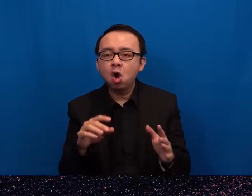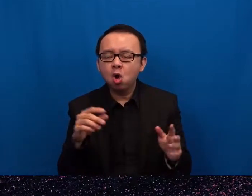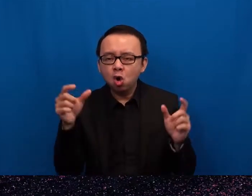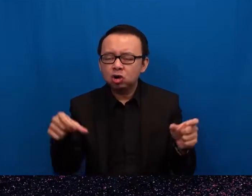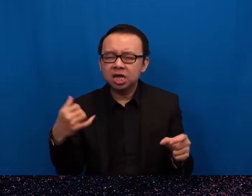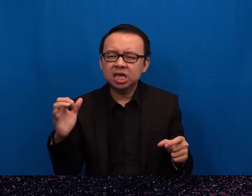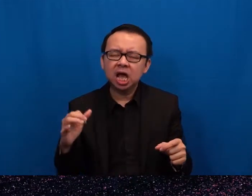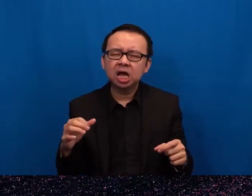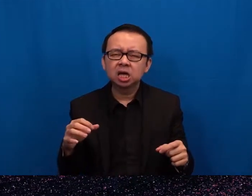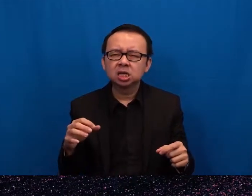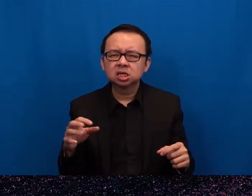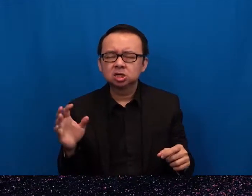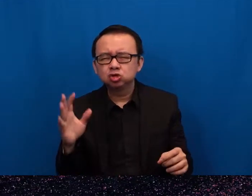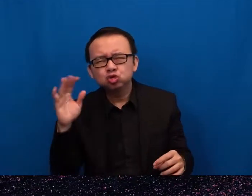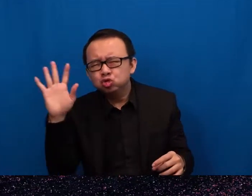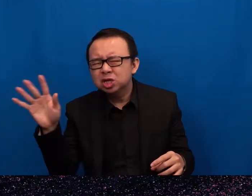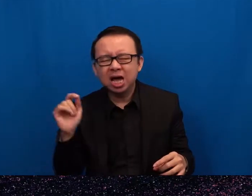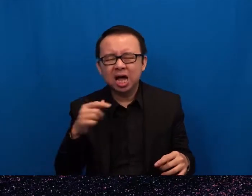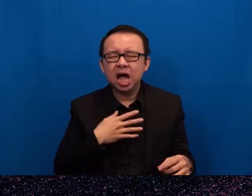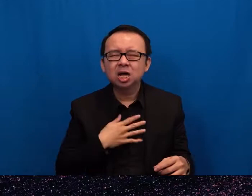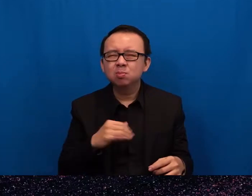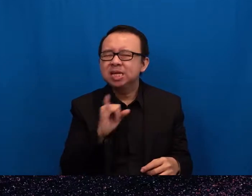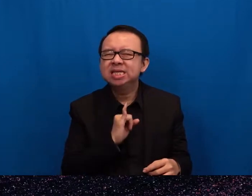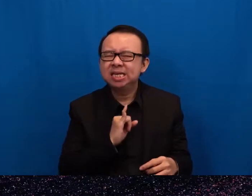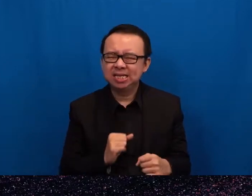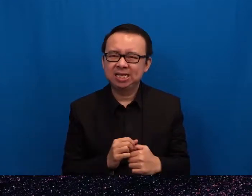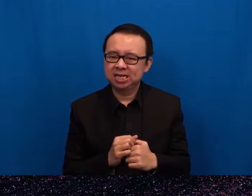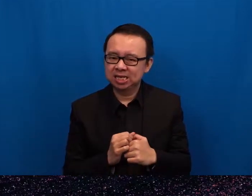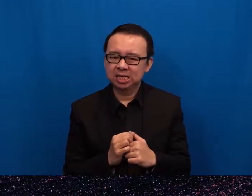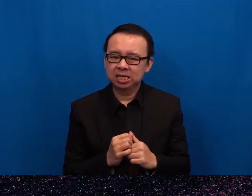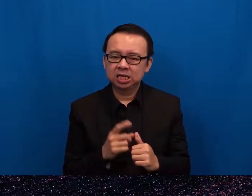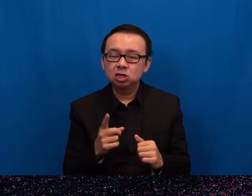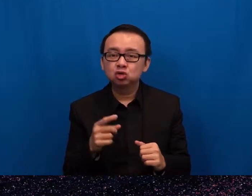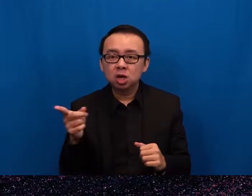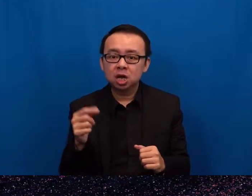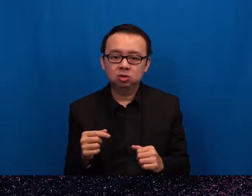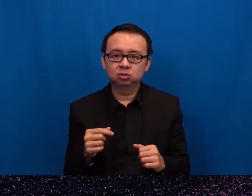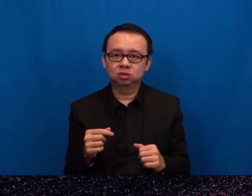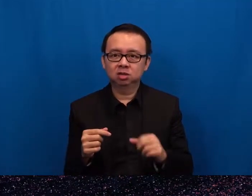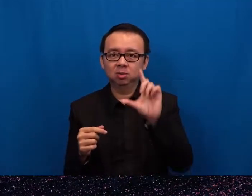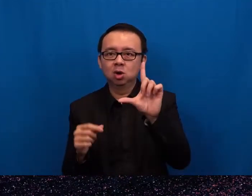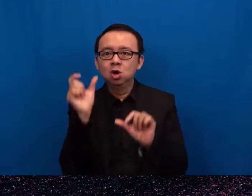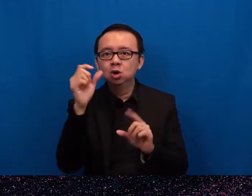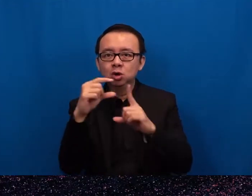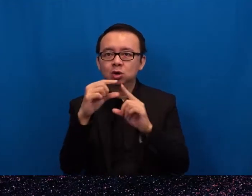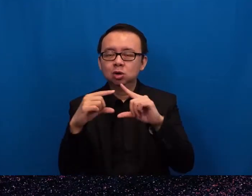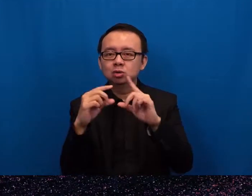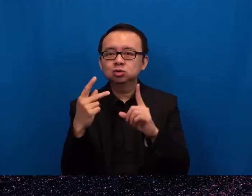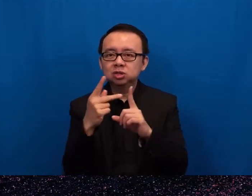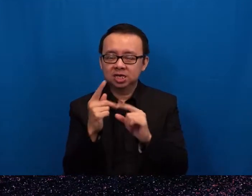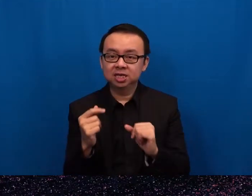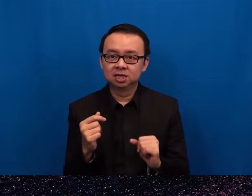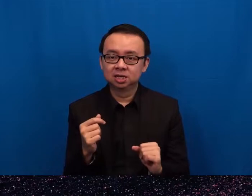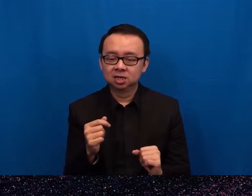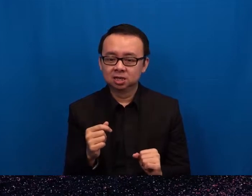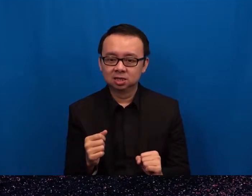namanya wisuda saya itu bukan, yang pertama bukan teologi ya, tapi ludah di wajah. Tuh, saya diludahi oleh seseorang yang